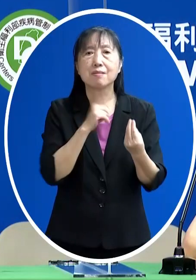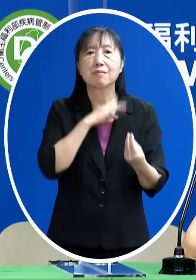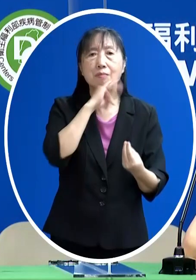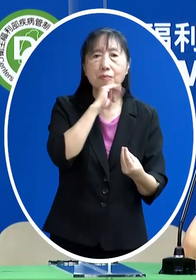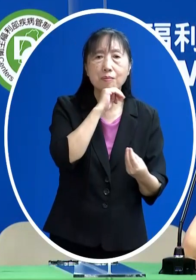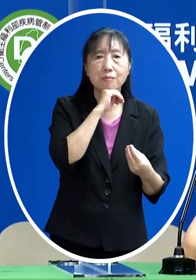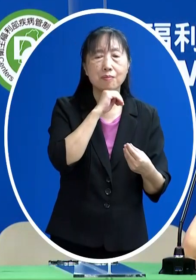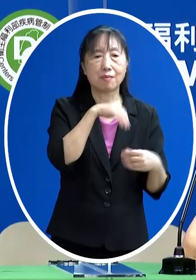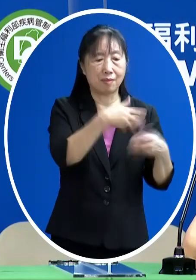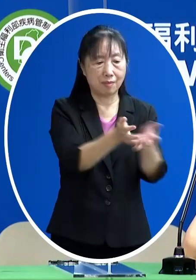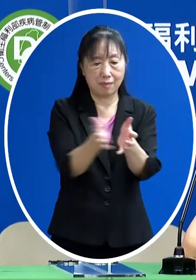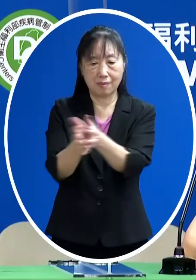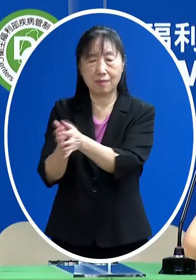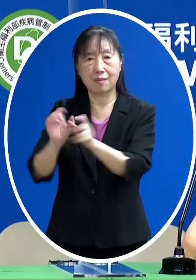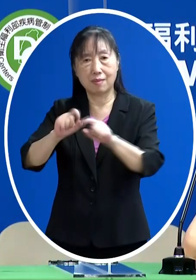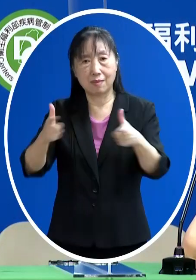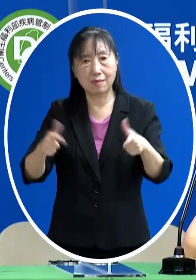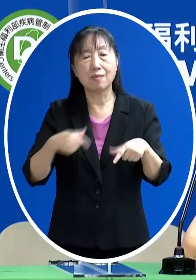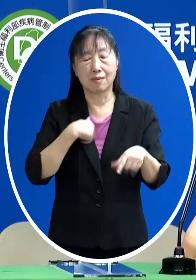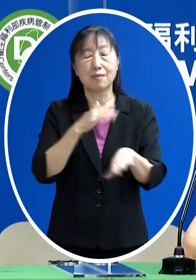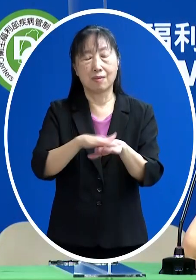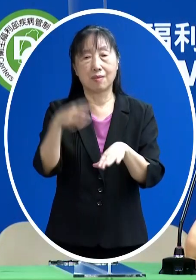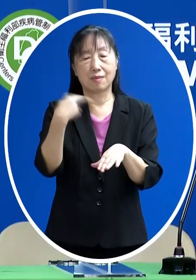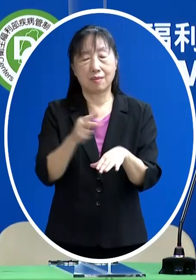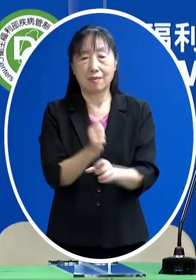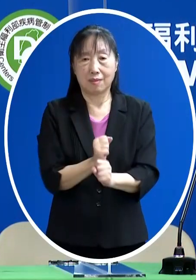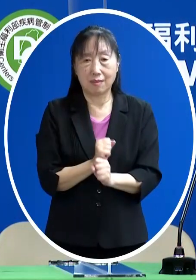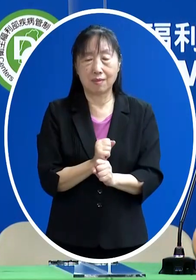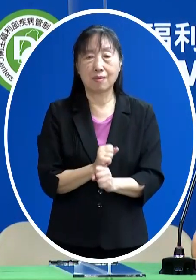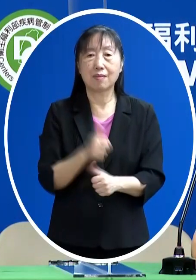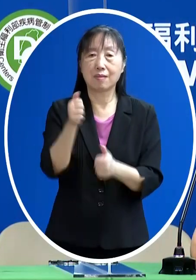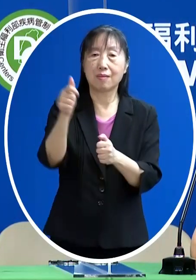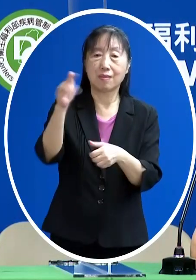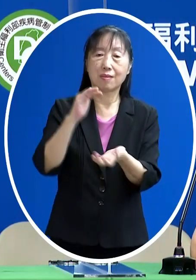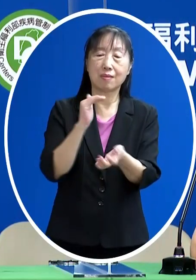哈，那这个部分我们会再持续的观察。那也谢谢他给我们的提醒哈。